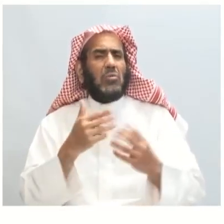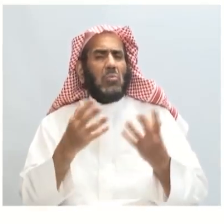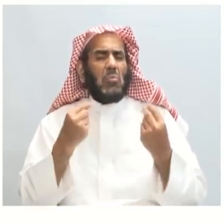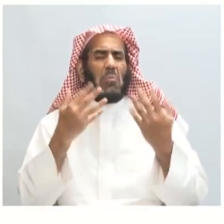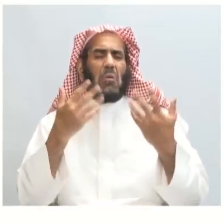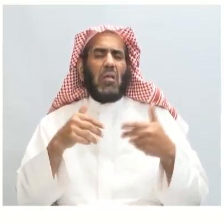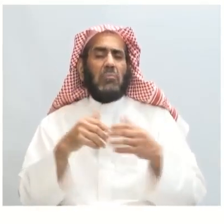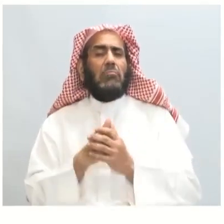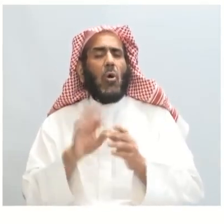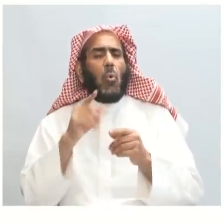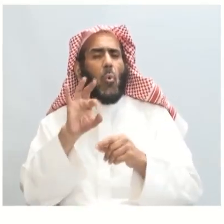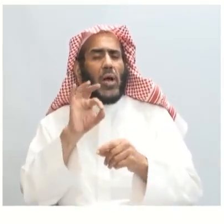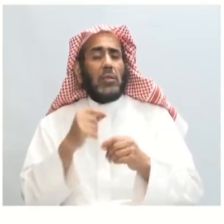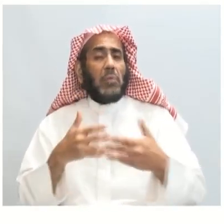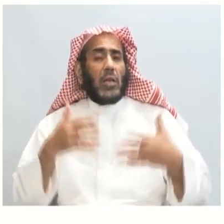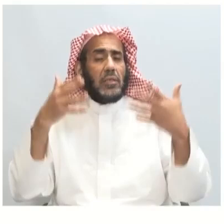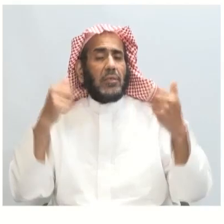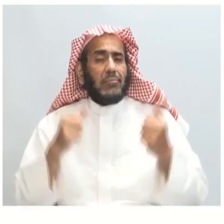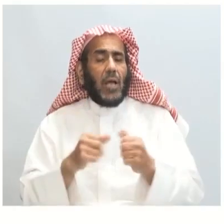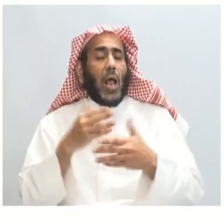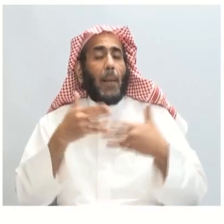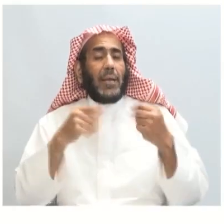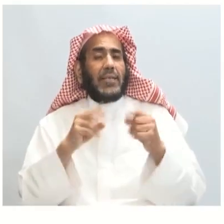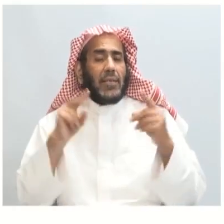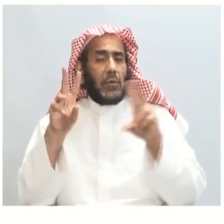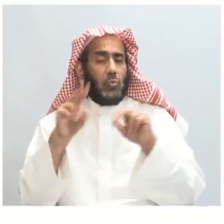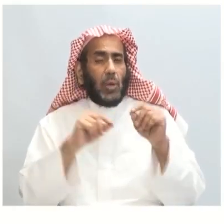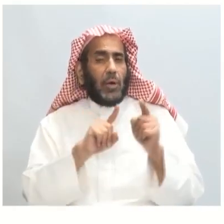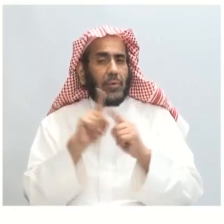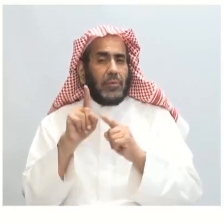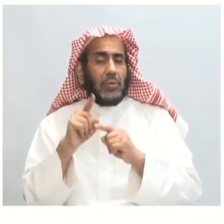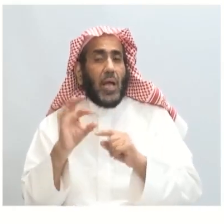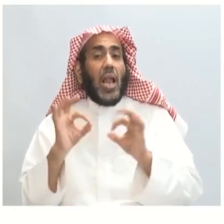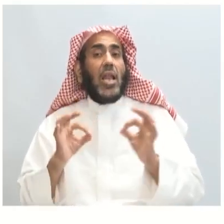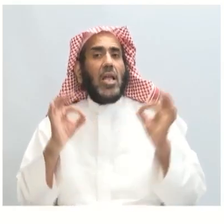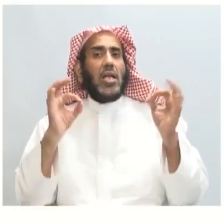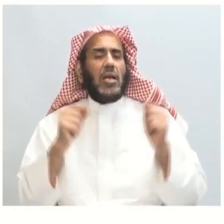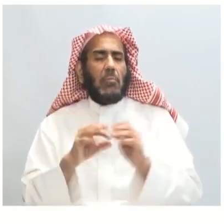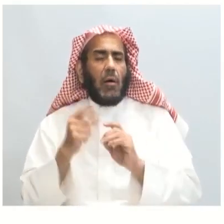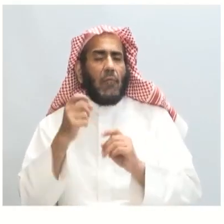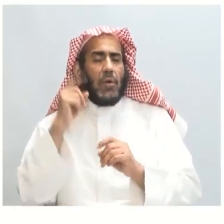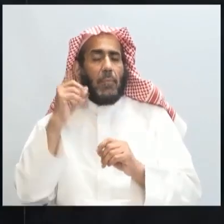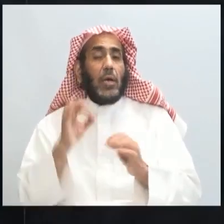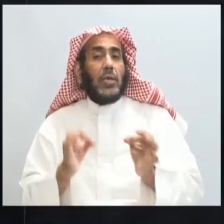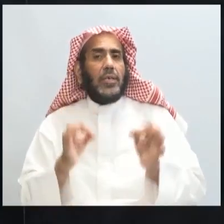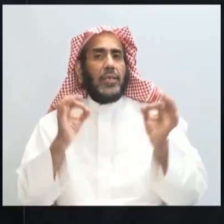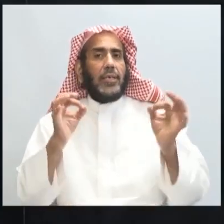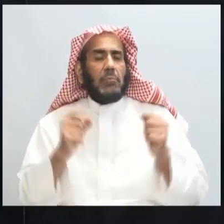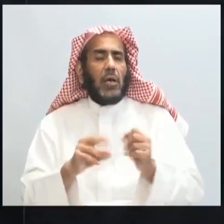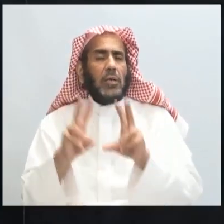ريثا احدد من القصيده البيت المطابق لتلك الحكمه اذا هنا لدينا حكمه